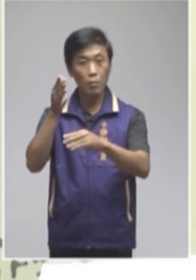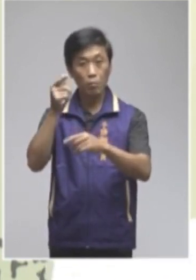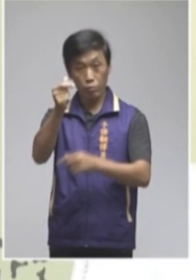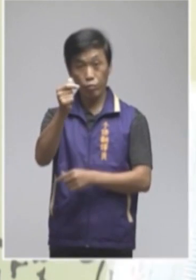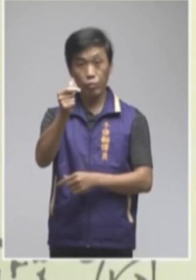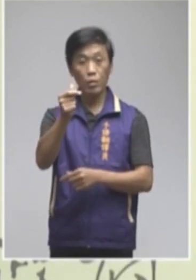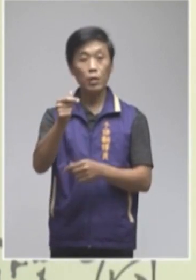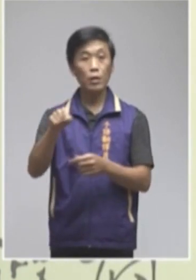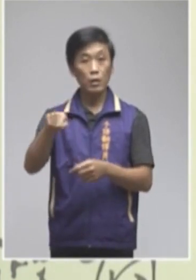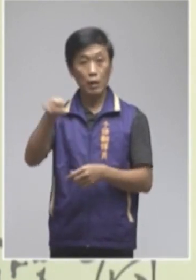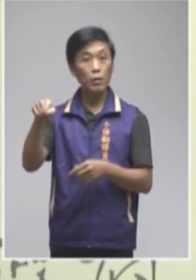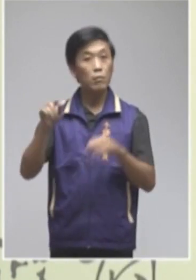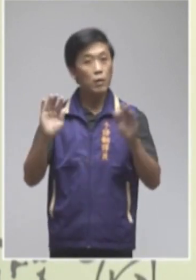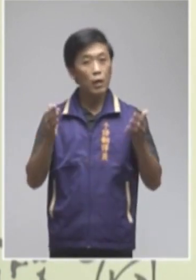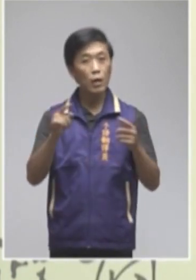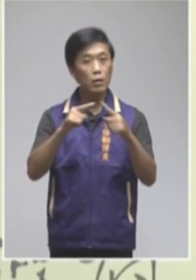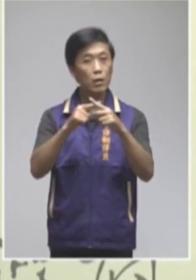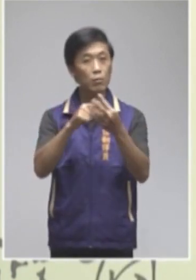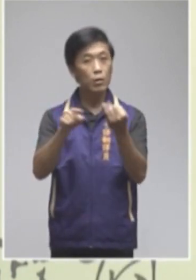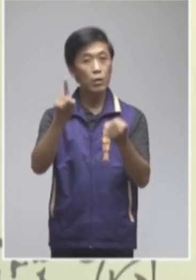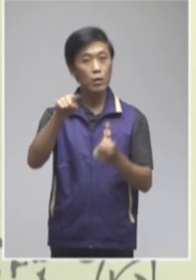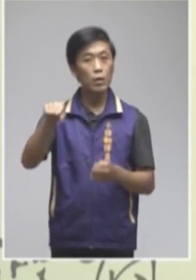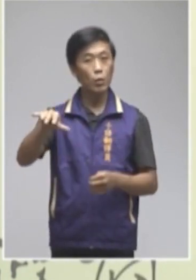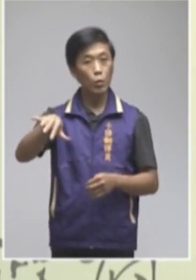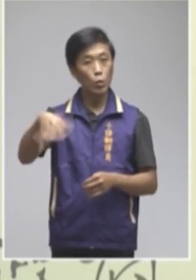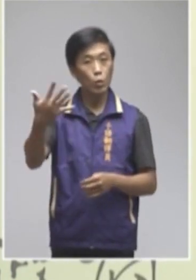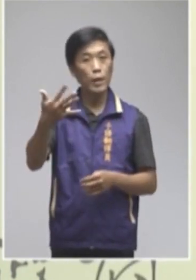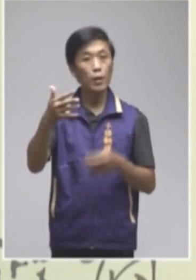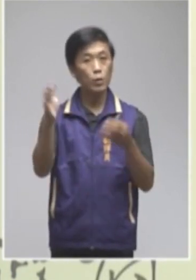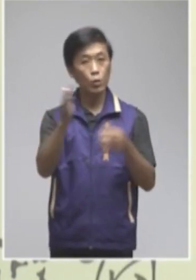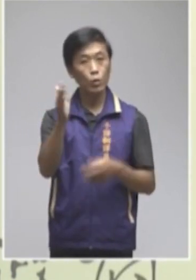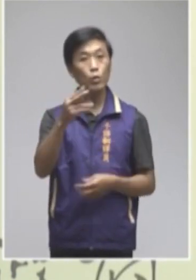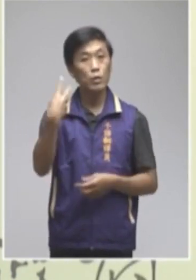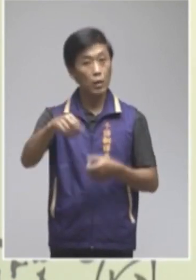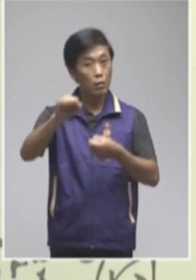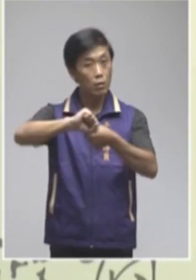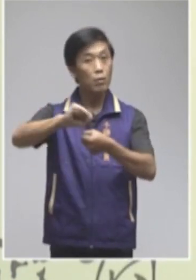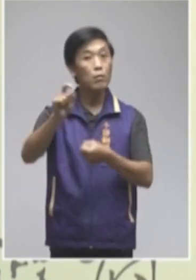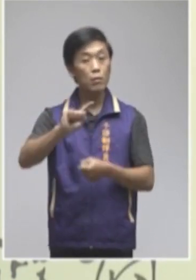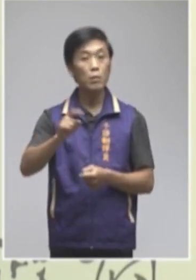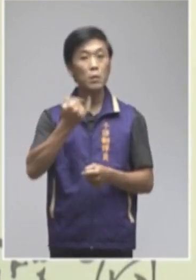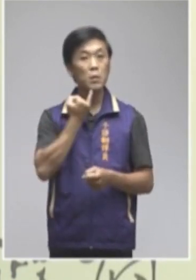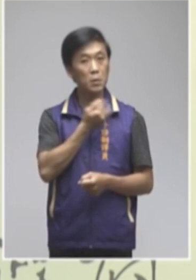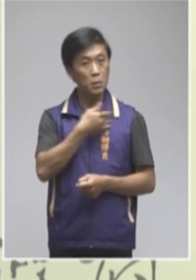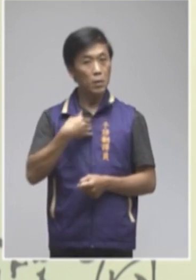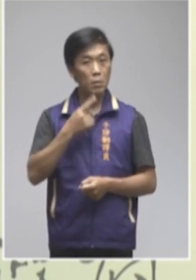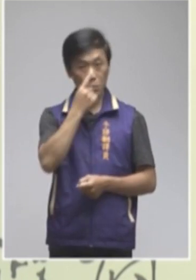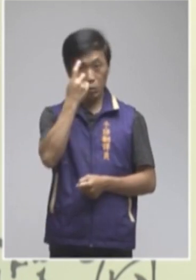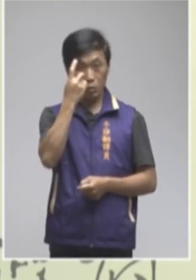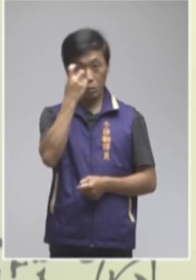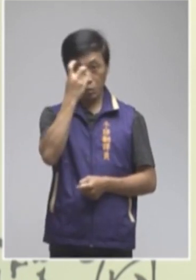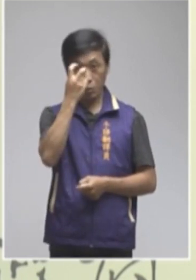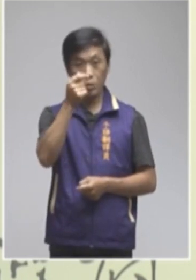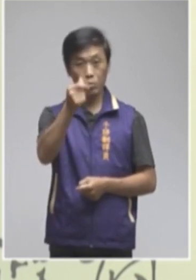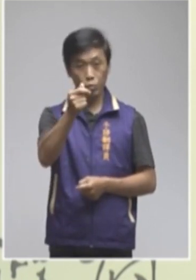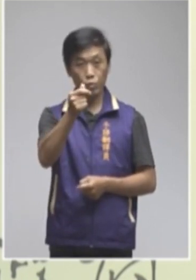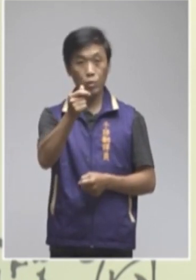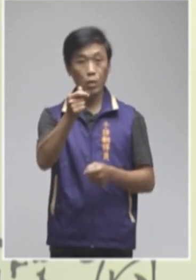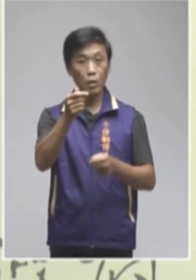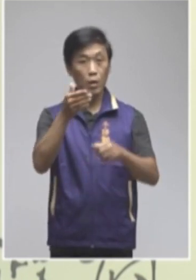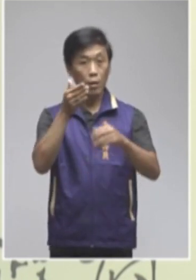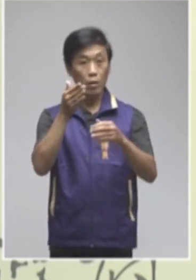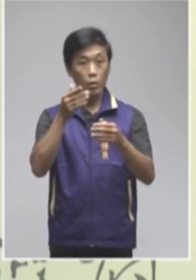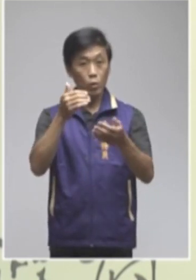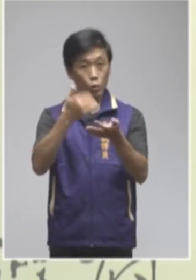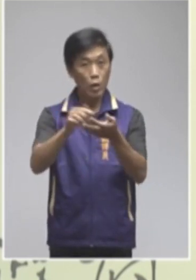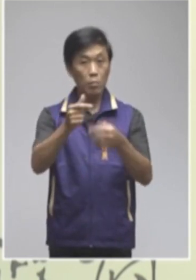个个案，大概1500例左右，然后再加上可能快筛阳判阳，会有一部分的